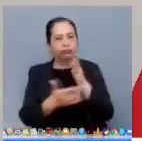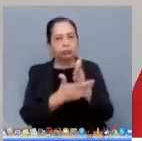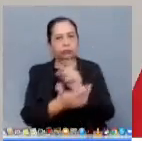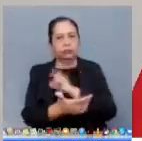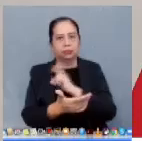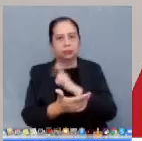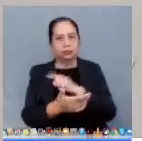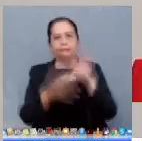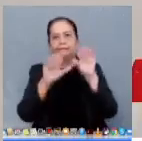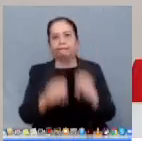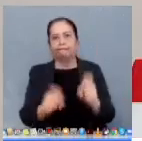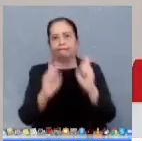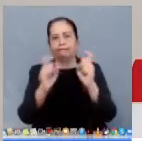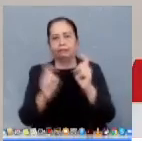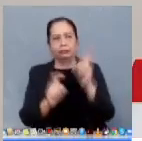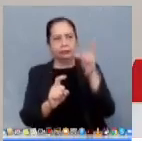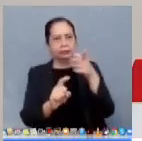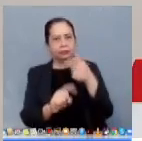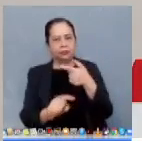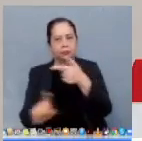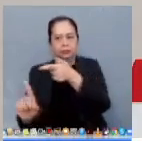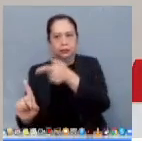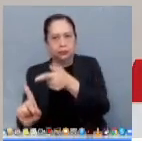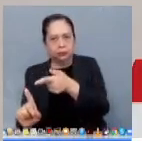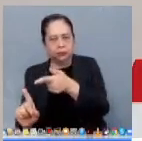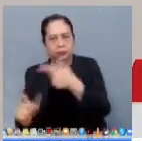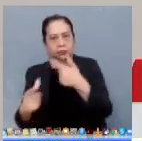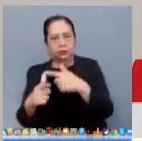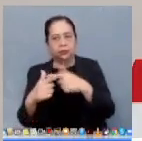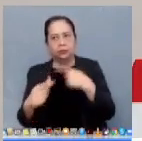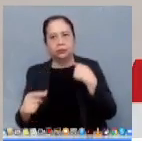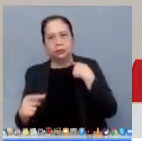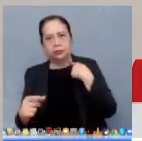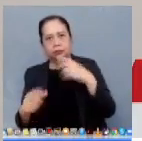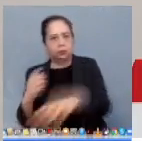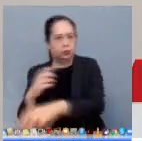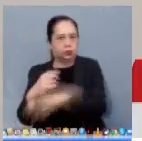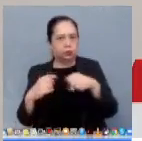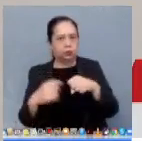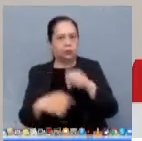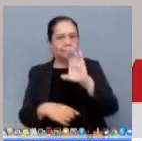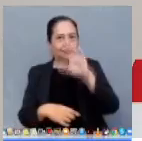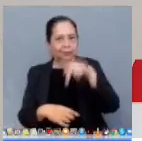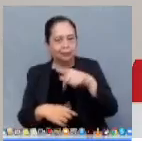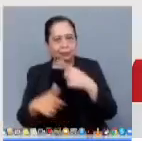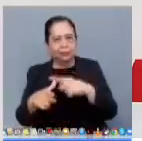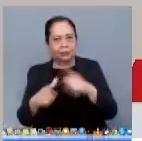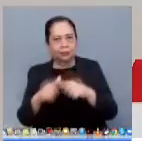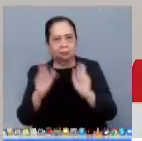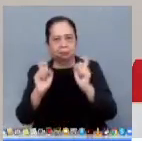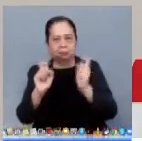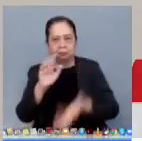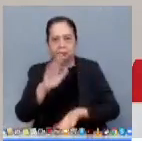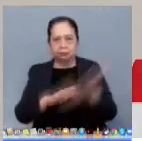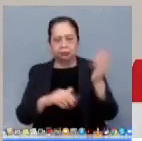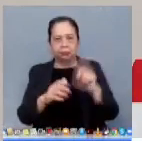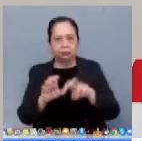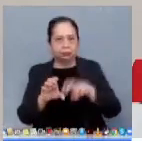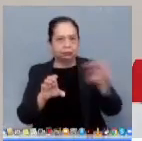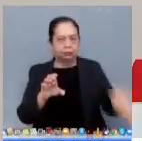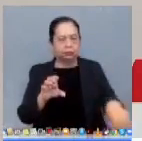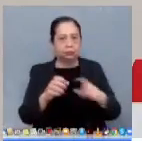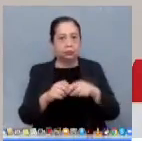Siya lang ang tinutukan. Pagtutok sa kanya, hinablot yung kanyang cellphone and then dali-dali ngang bumaba. Yung mga TMRU